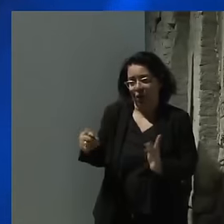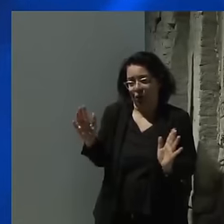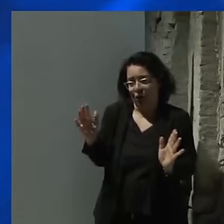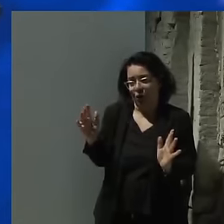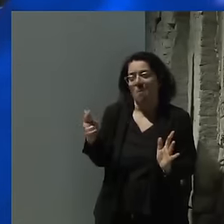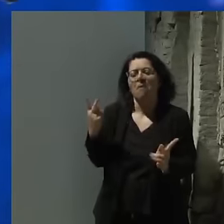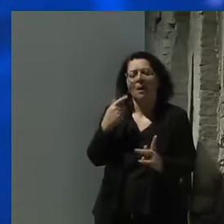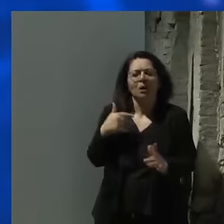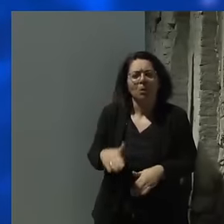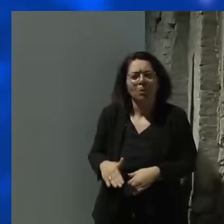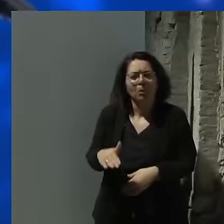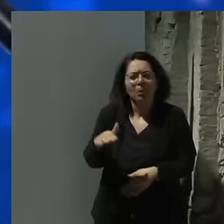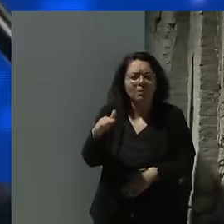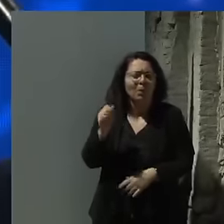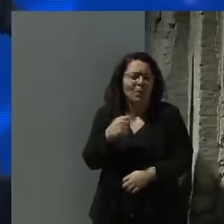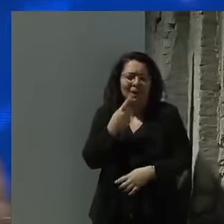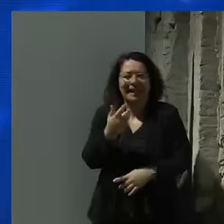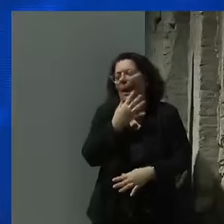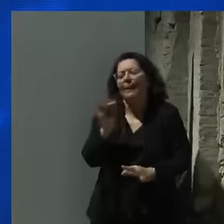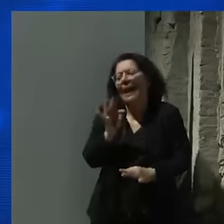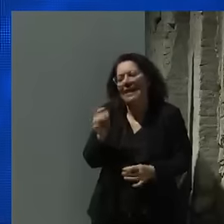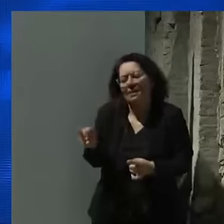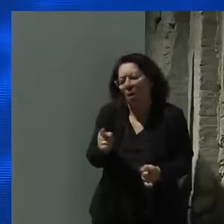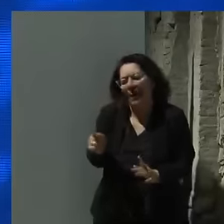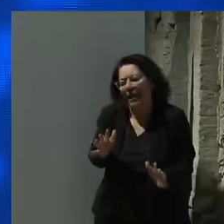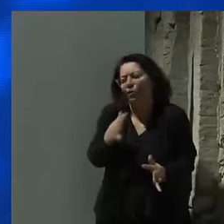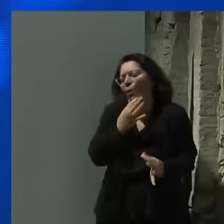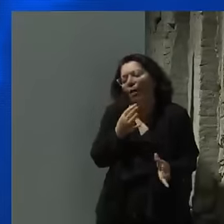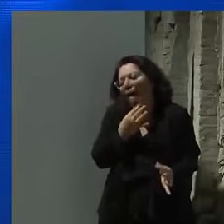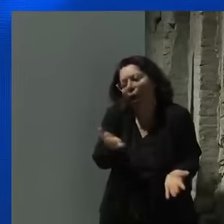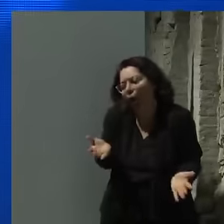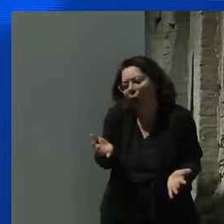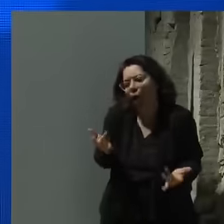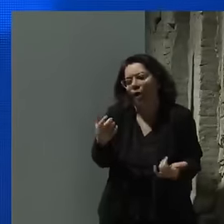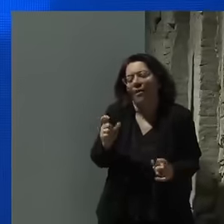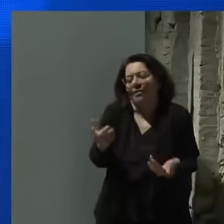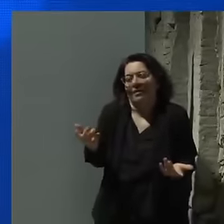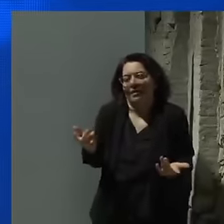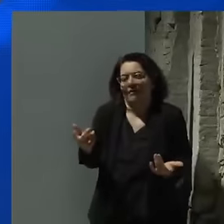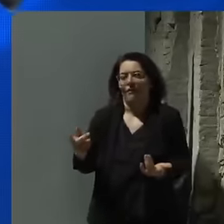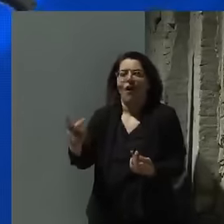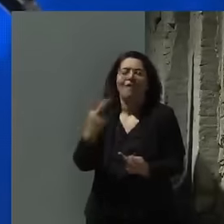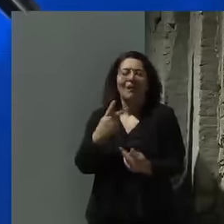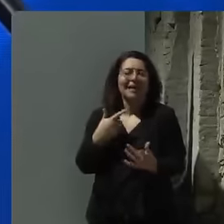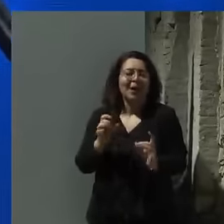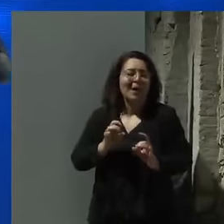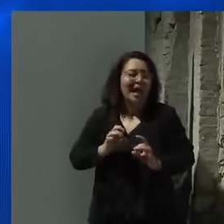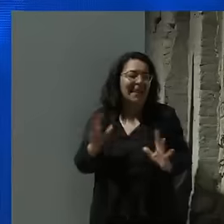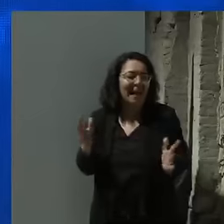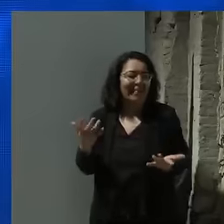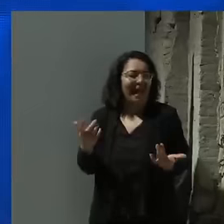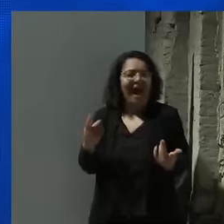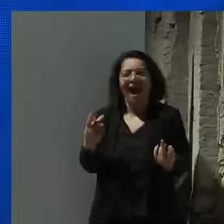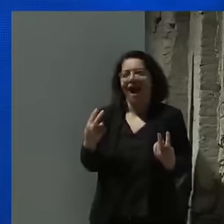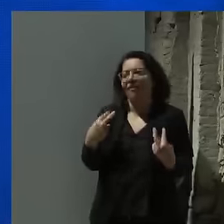un'infanzia bellissima, che posso sembrare pirla, però ho avuto veramente una bella infanzia. Mi ricordo la libertà che adesso nei ragazzini di adesso non vedo più,